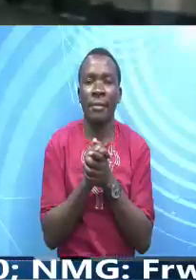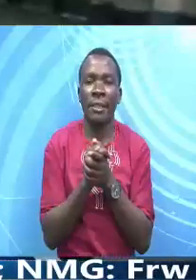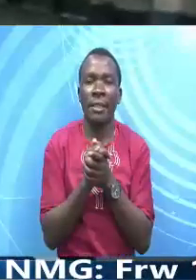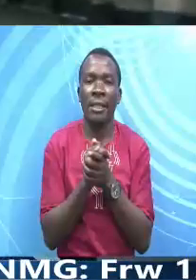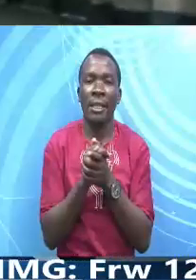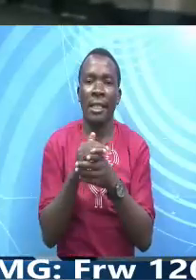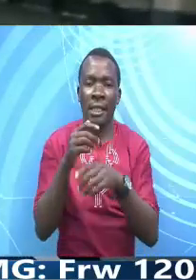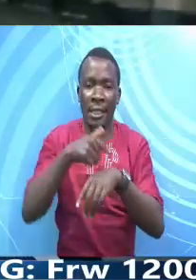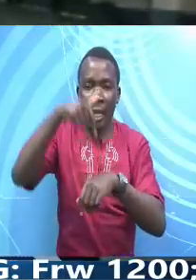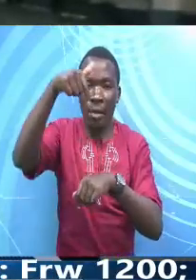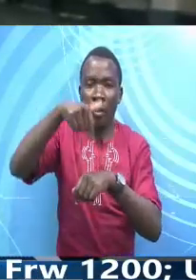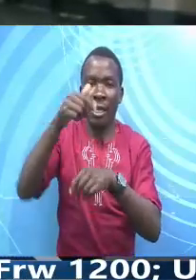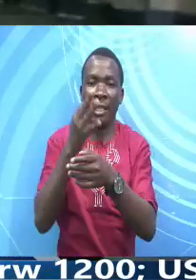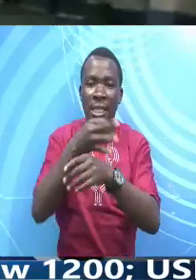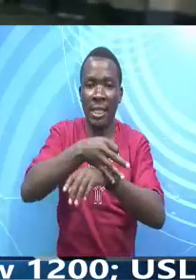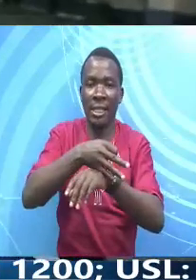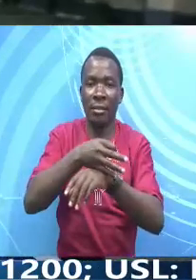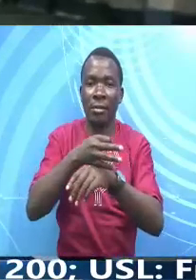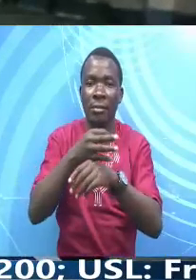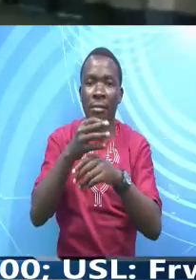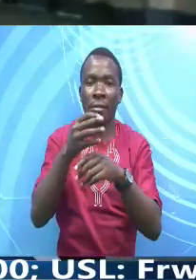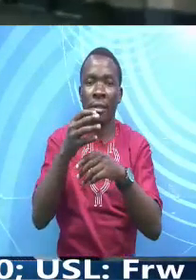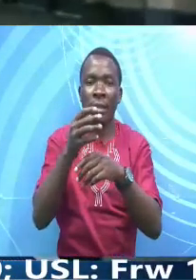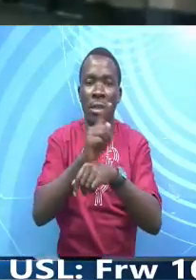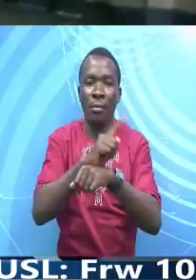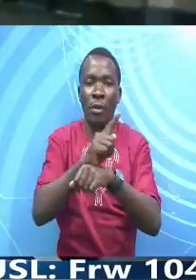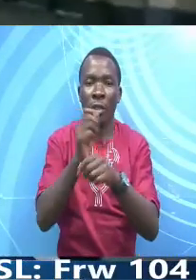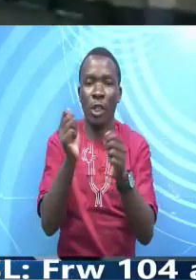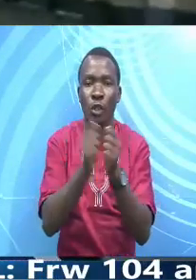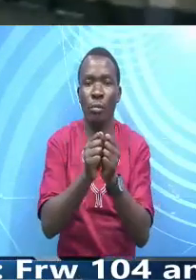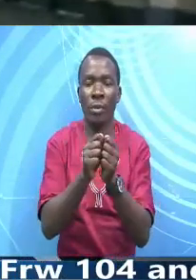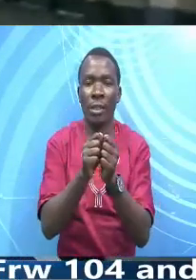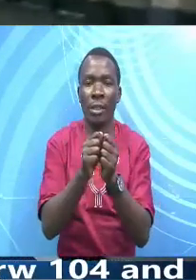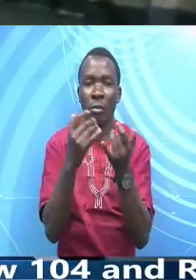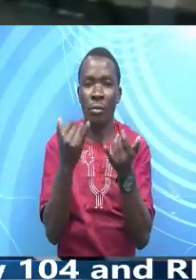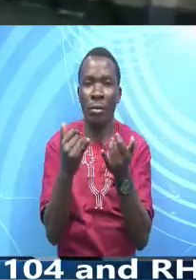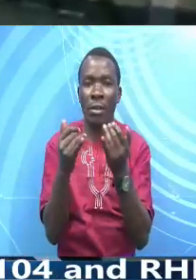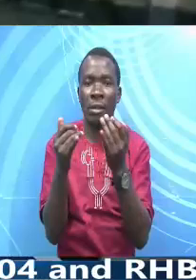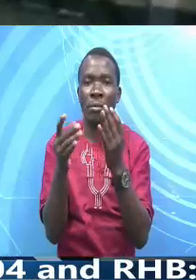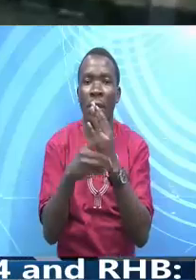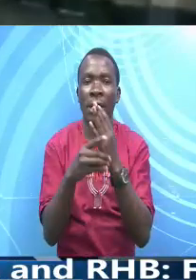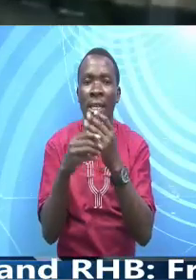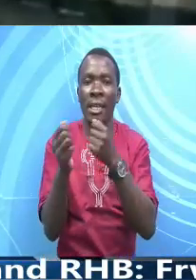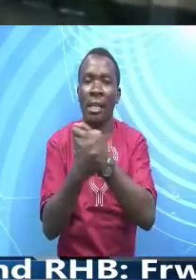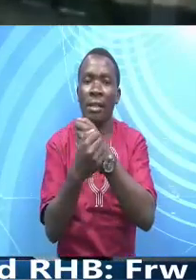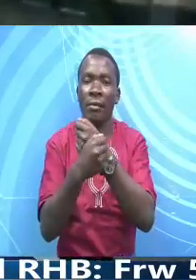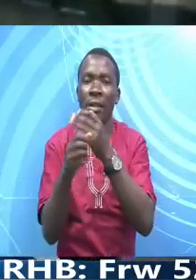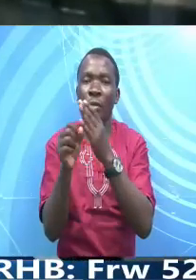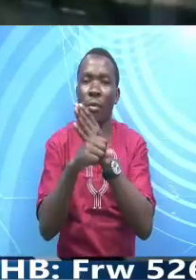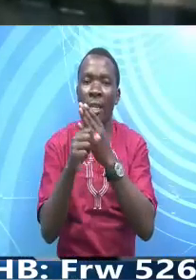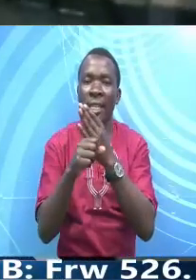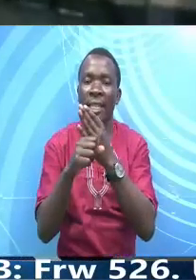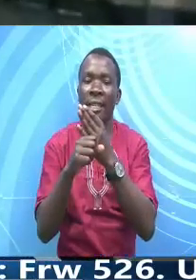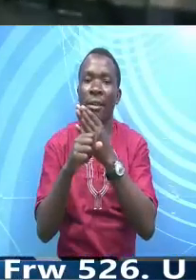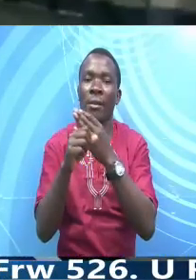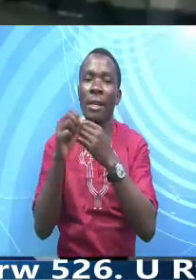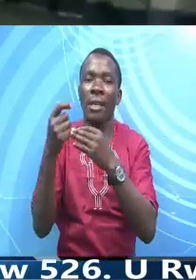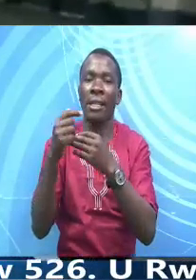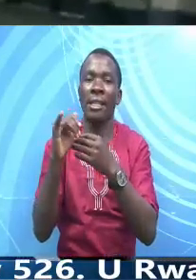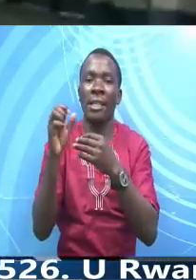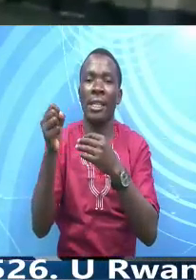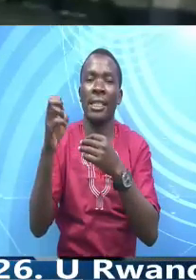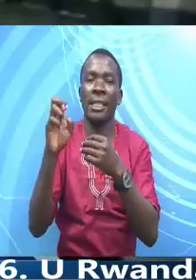Isaha moya zimaze kurenga iminota 10 ndi mu karere ka Rubavu aha ni mu murenge wa Gisenyi muri stade Umuganda